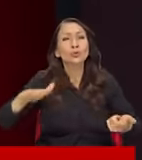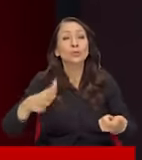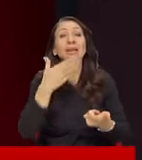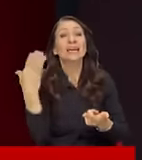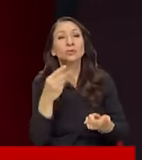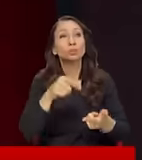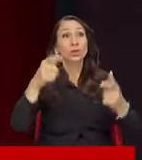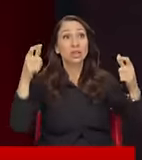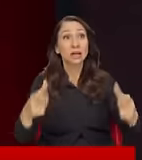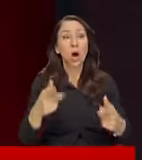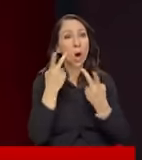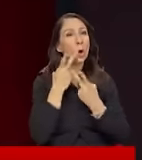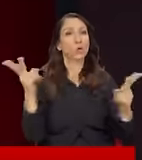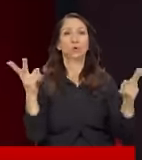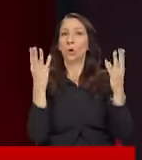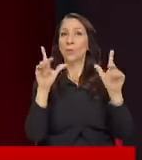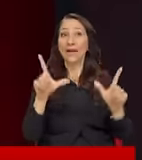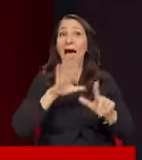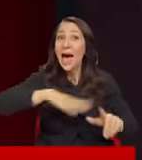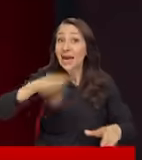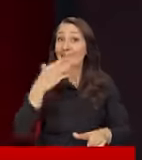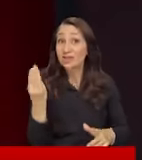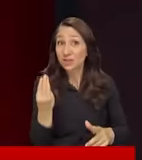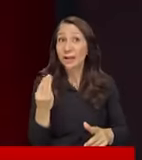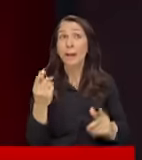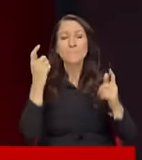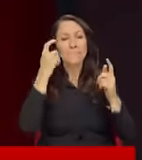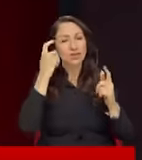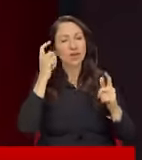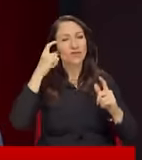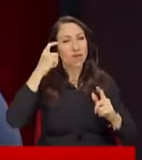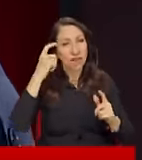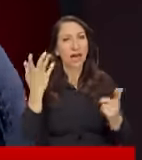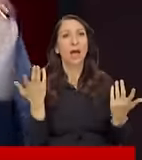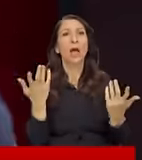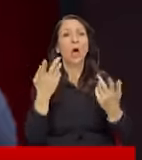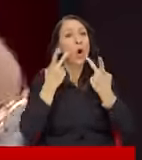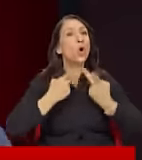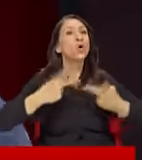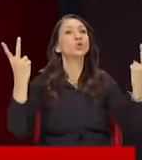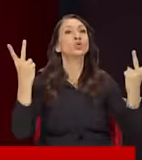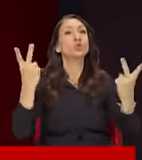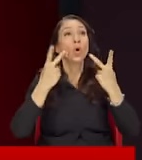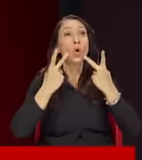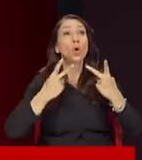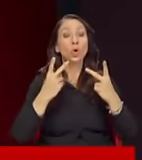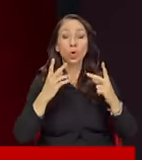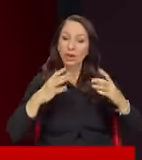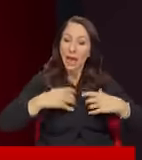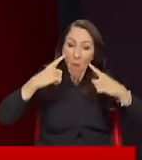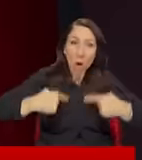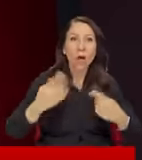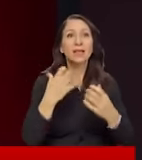bu şehirde özgür olmalı. Her genci bilinciyle, fikriyle özgür ve özgün olmalı.